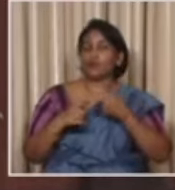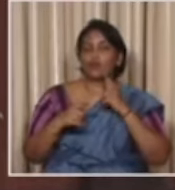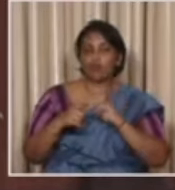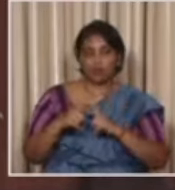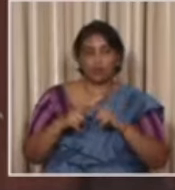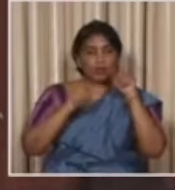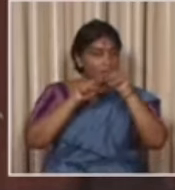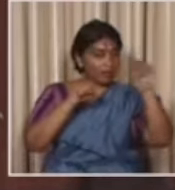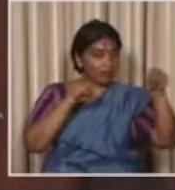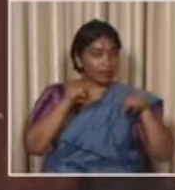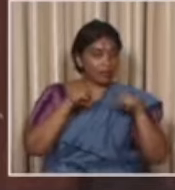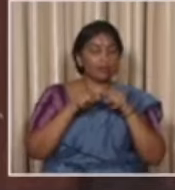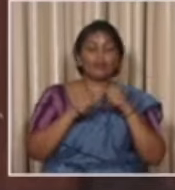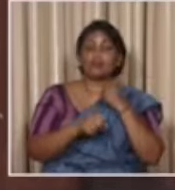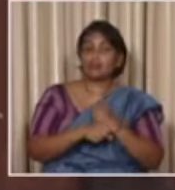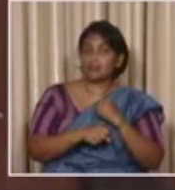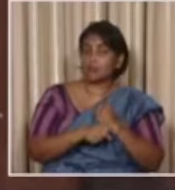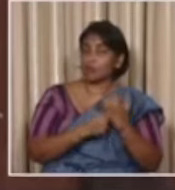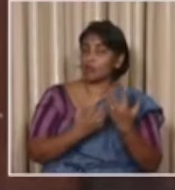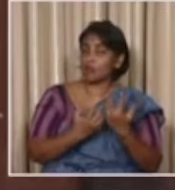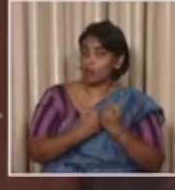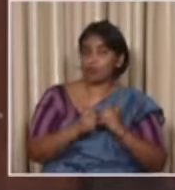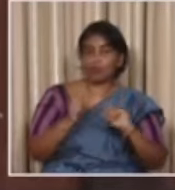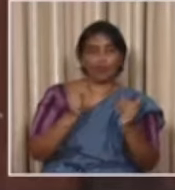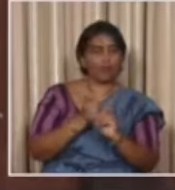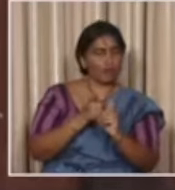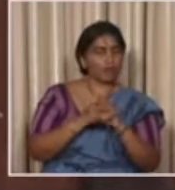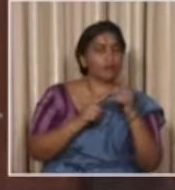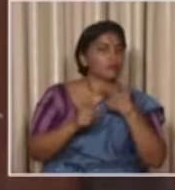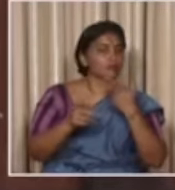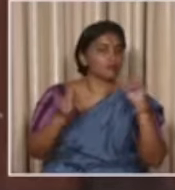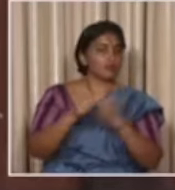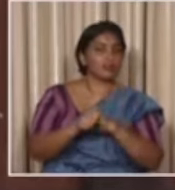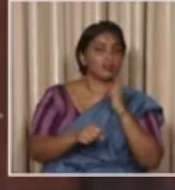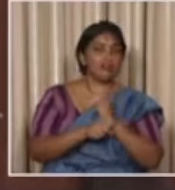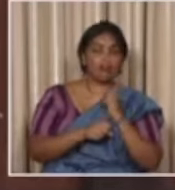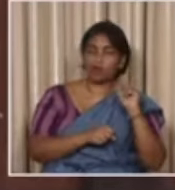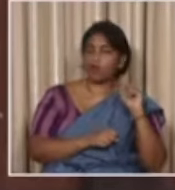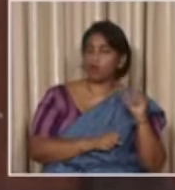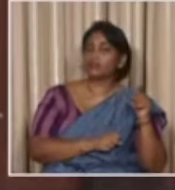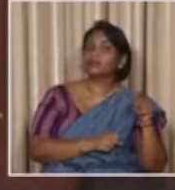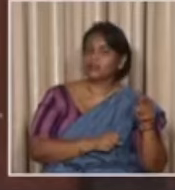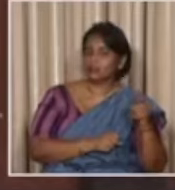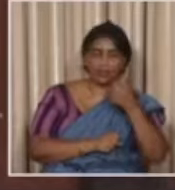ට්‍රිපලි ප්ලටූන් එක රජයට අවශ්‍ය මර්ඩර් කරන නිසා, රජයේ කොන්ත්‍රාක් කරන නිසා